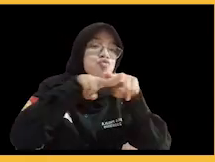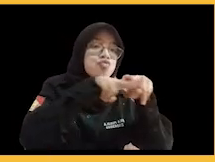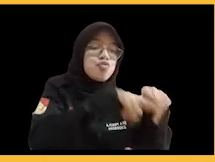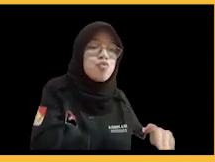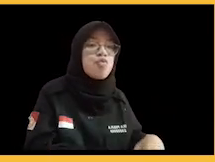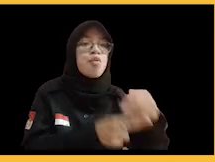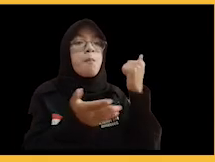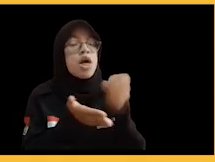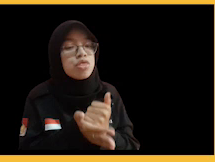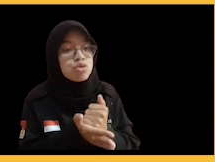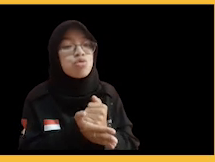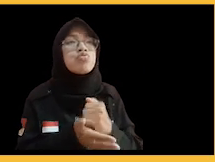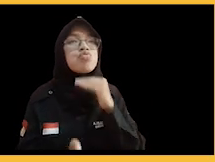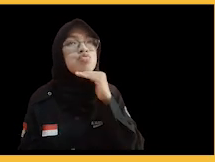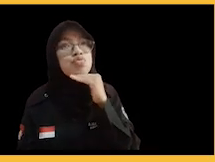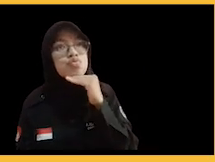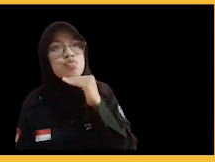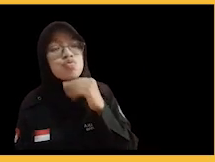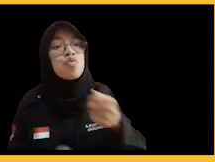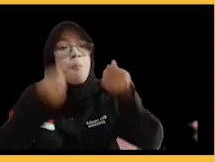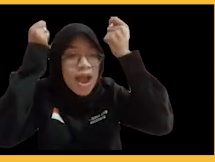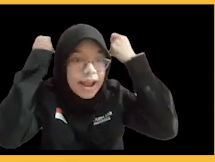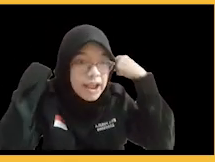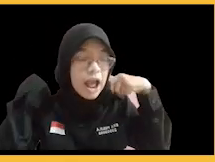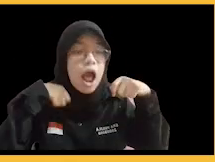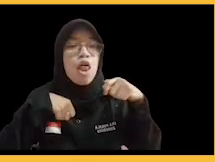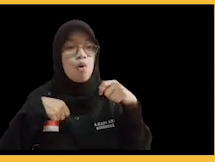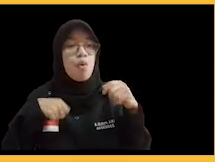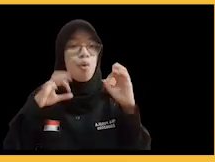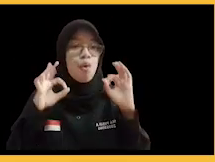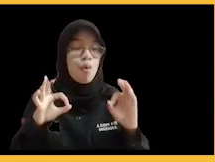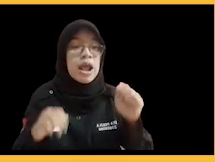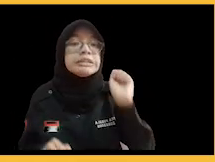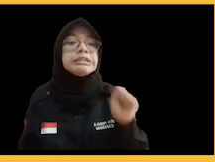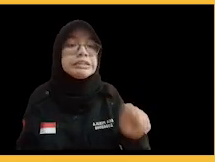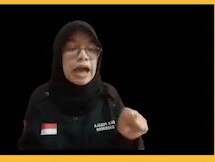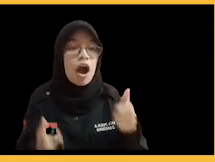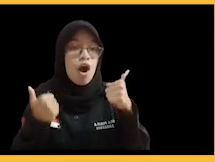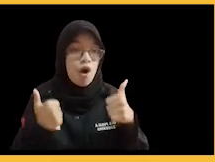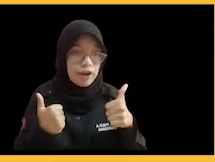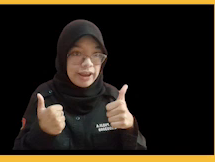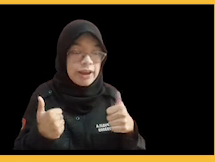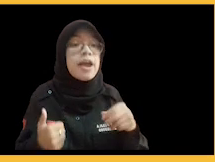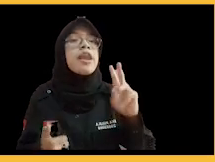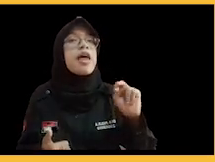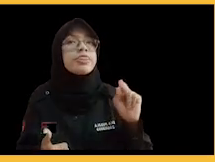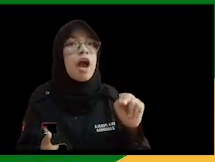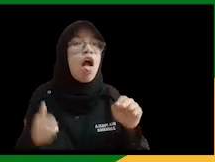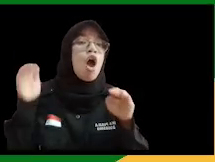Anda akan dibantu menuju ruang tunggu sidang untuk menunggu giliran dengan terlebih dahulu mengenakan kalung tanda pengenal peserta